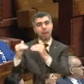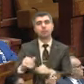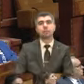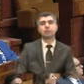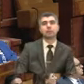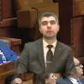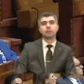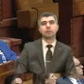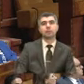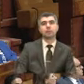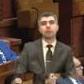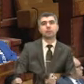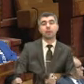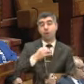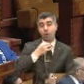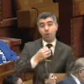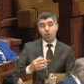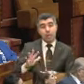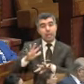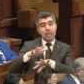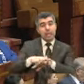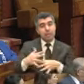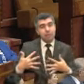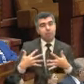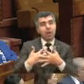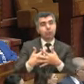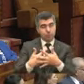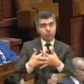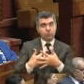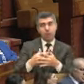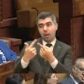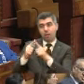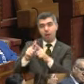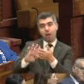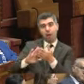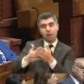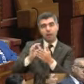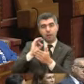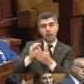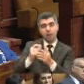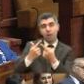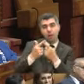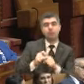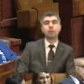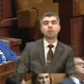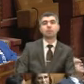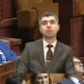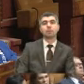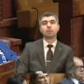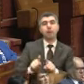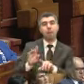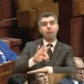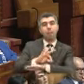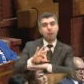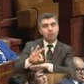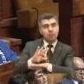أعتقد أن إدماج هاد المؤسسات فيما بينها وترشيد يعني الموارد